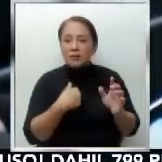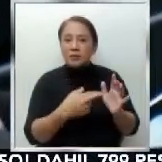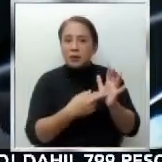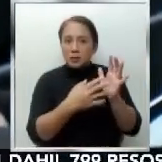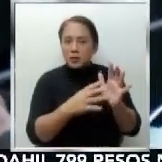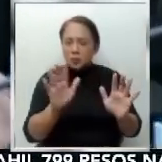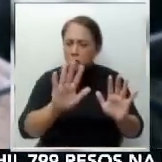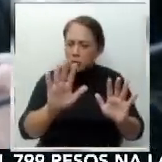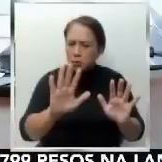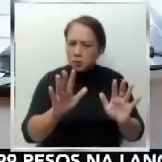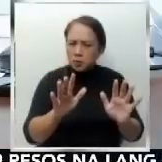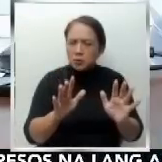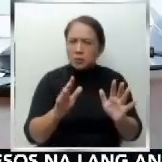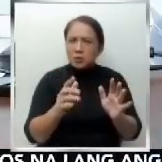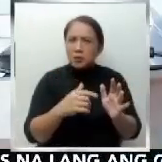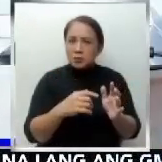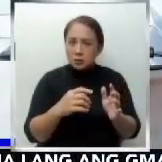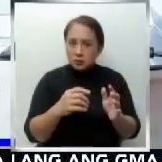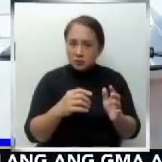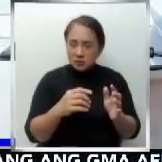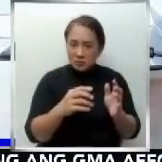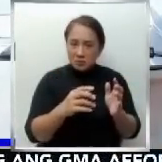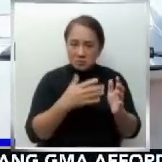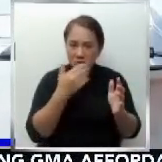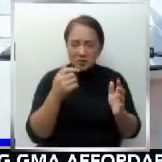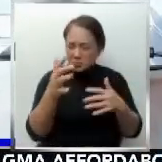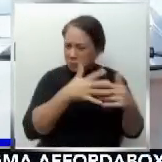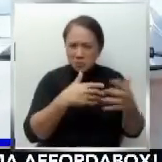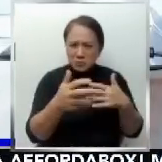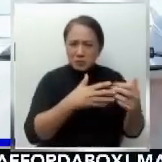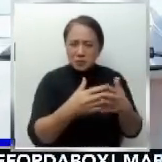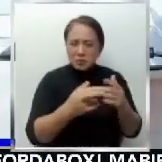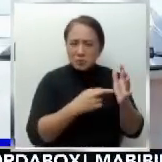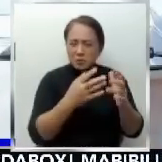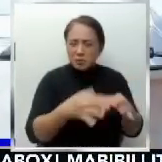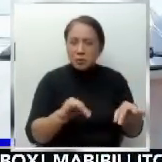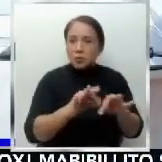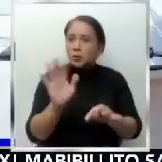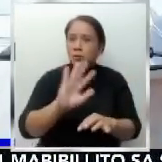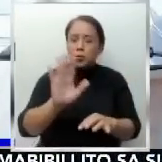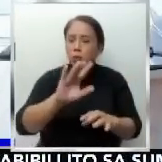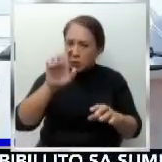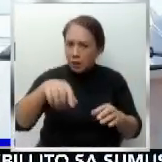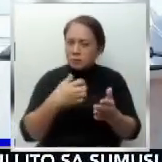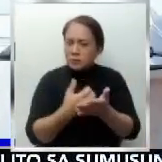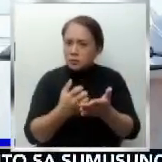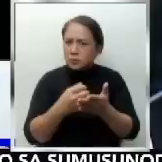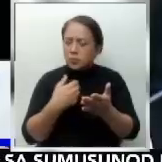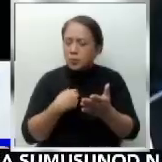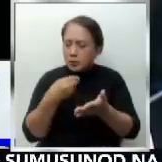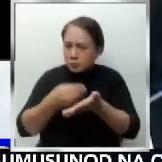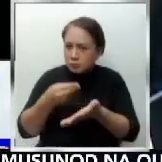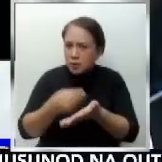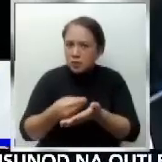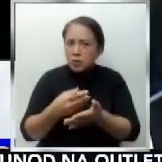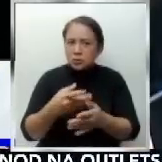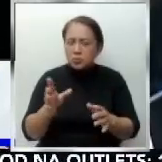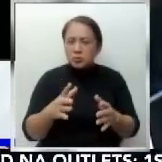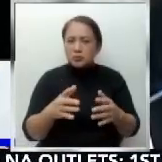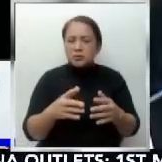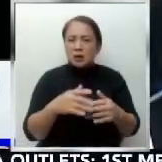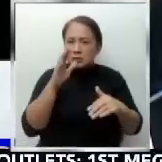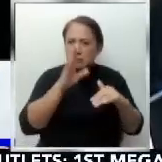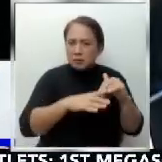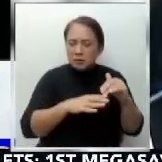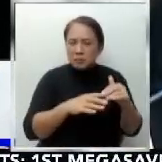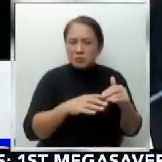Don't say that. Kaysa wala, though. Kailangan tulungan at gastusan, kaya nga meron tayong legal assistance fund. So wag yung case sa wala. Hinaing naman ng isang